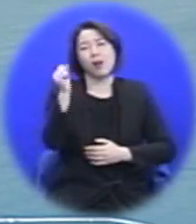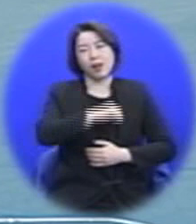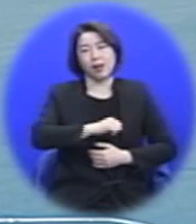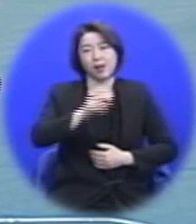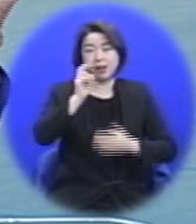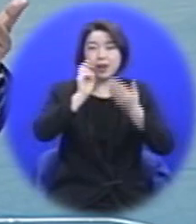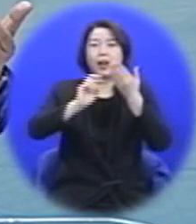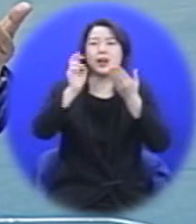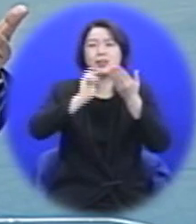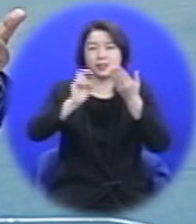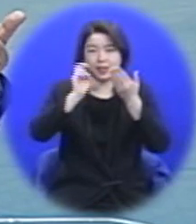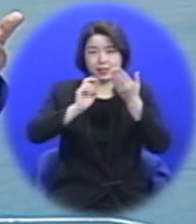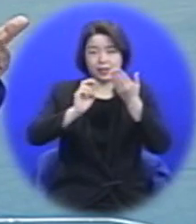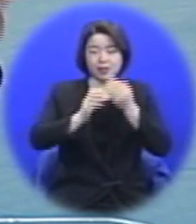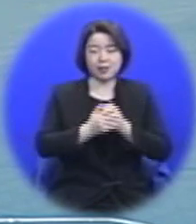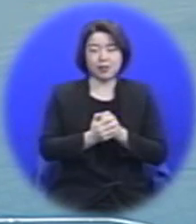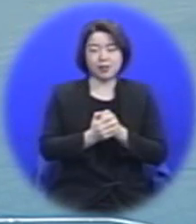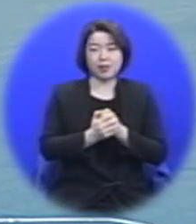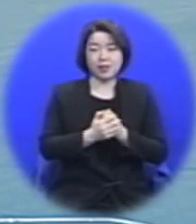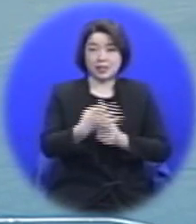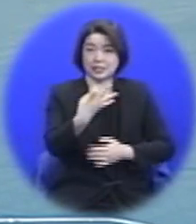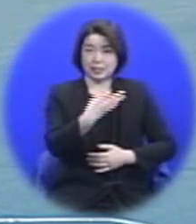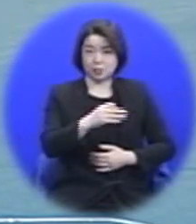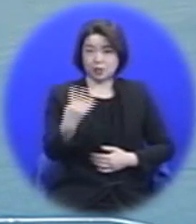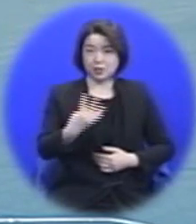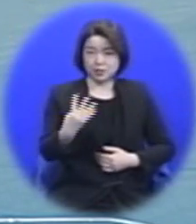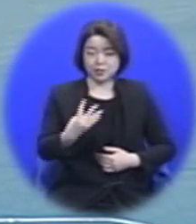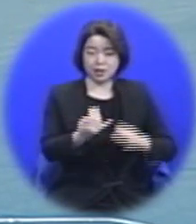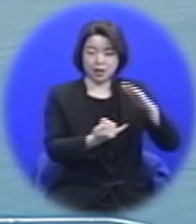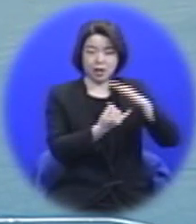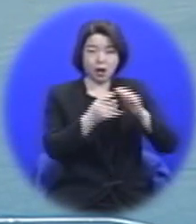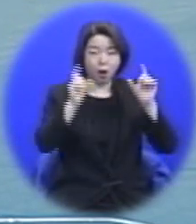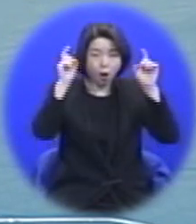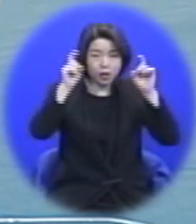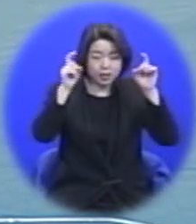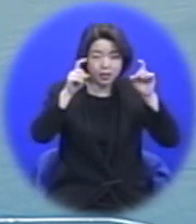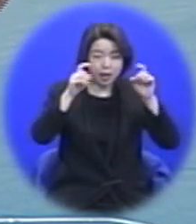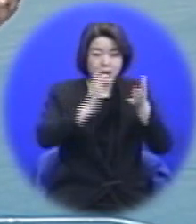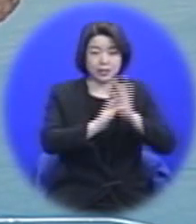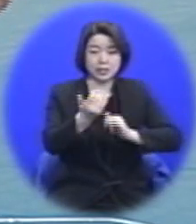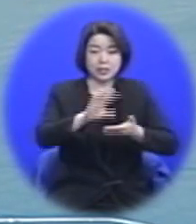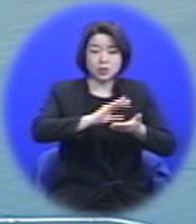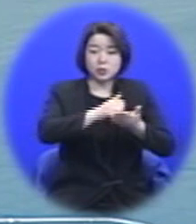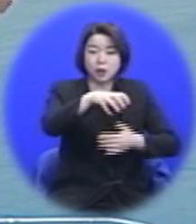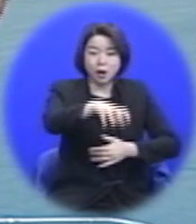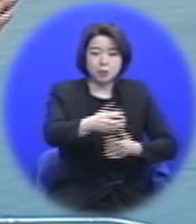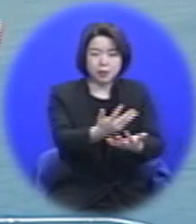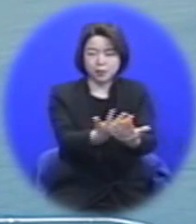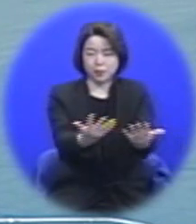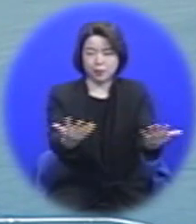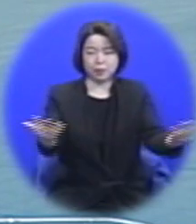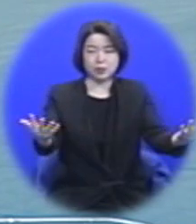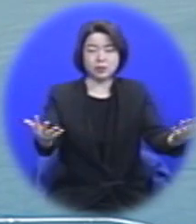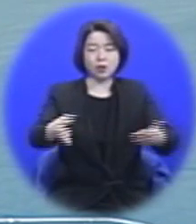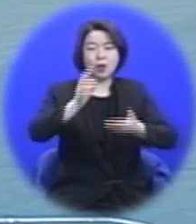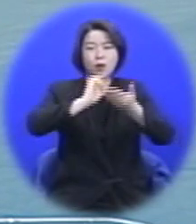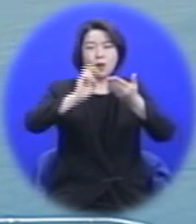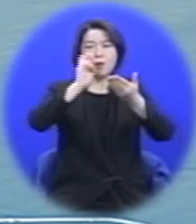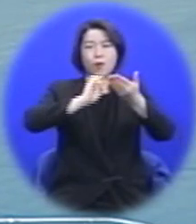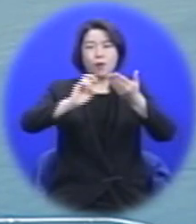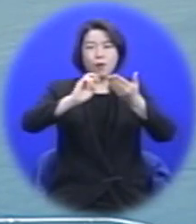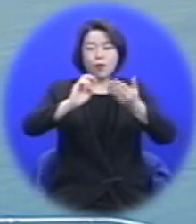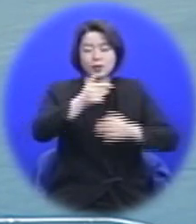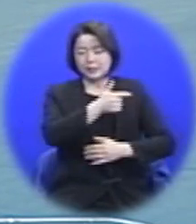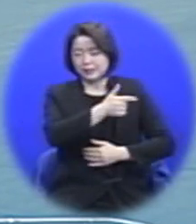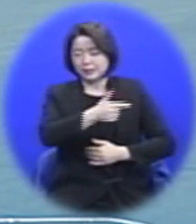14만 4천 명이 어린 양 예수 그리스도 앞에 서서 그들이 부르는 찬양 소리가 그렇게 컸다는